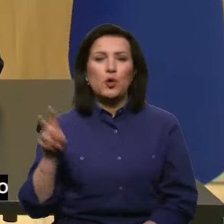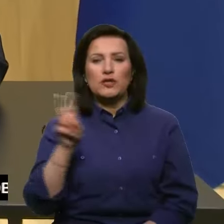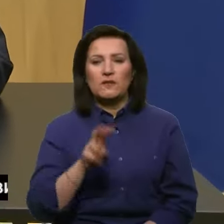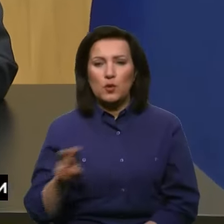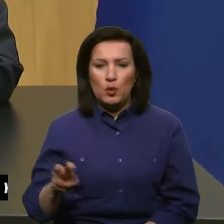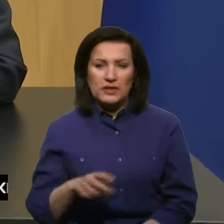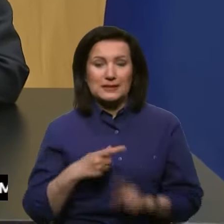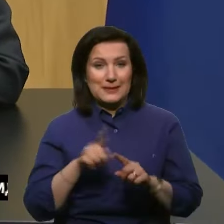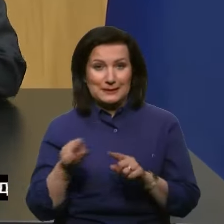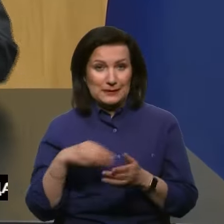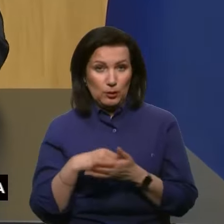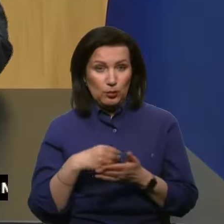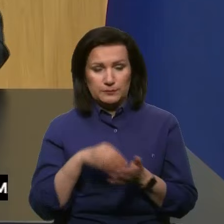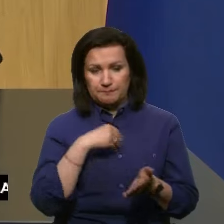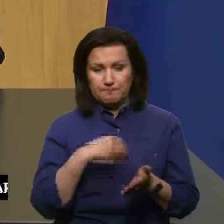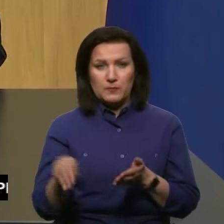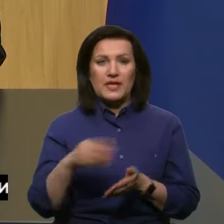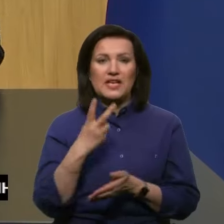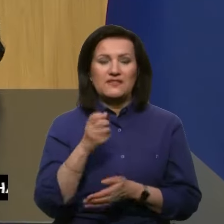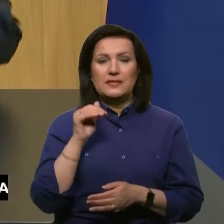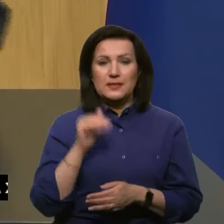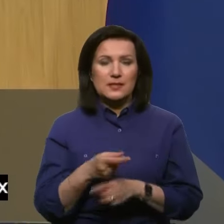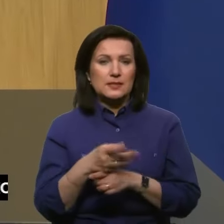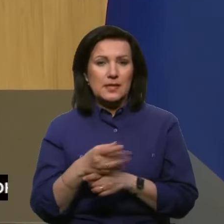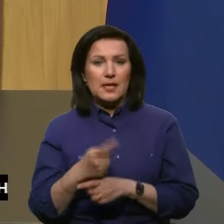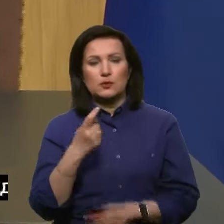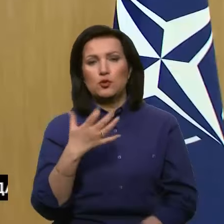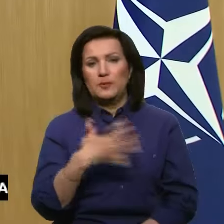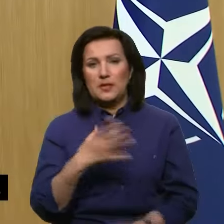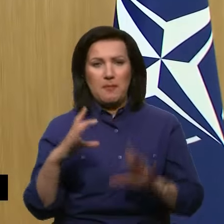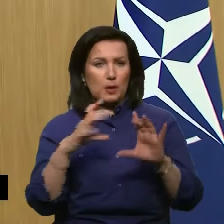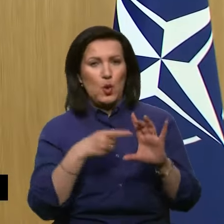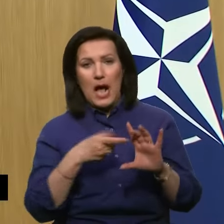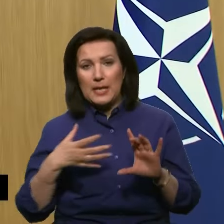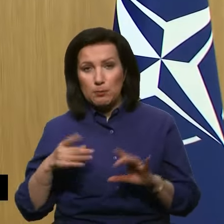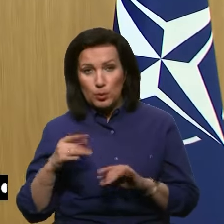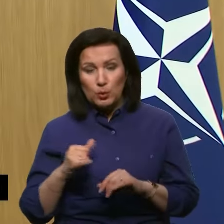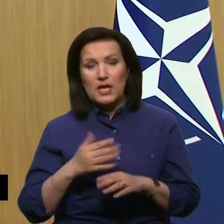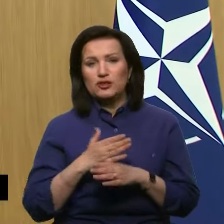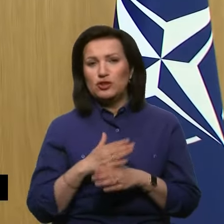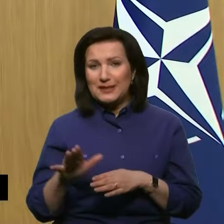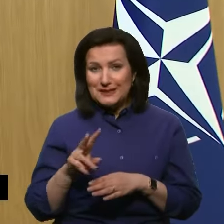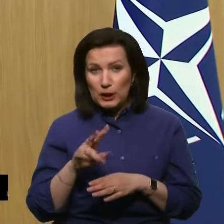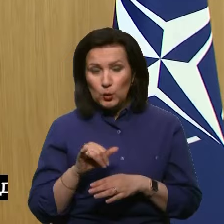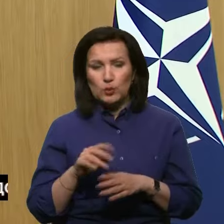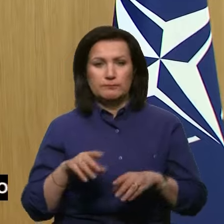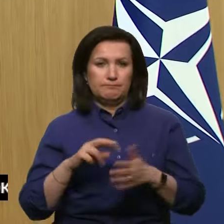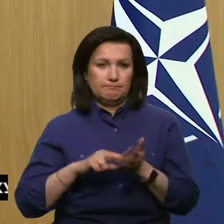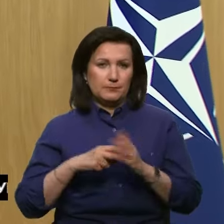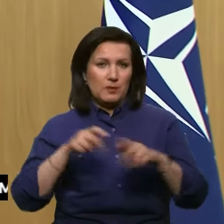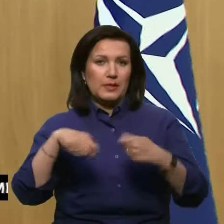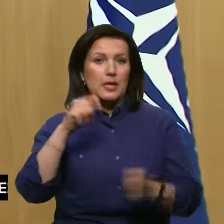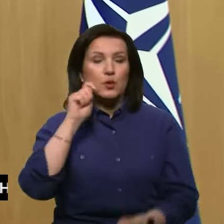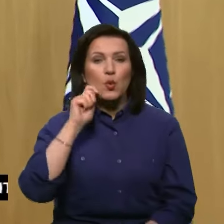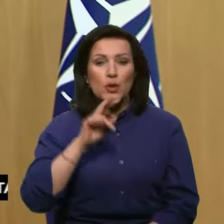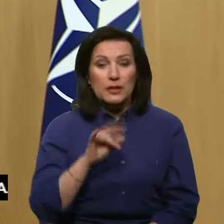1 200 000 000 доларів. За ці гроші придбають понад 200 тисяч снарядів 155-го калібру. Частина з них планують передати